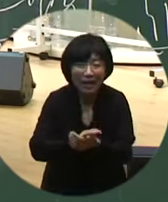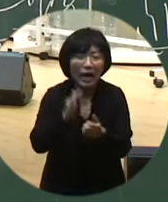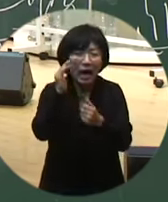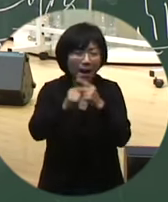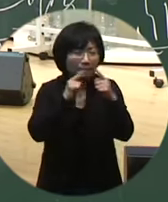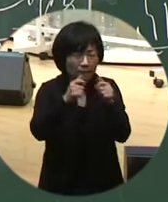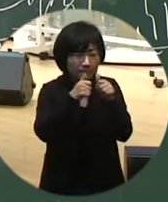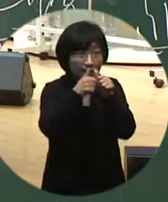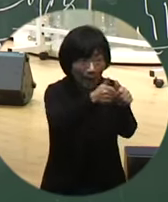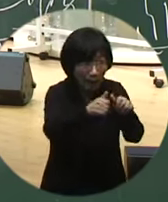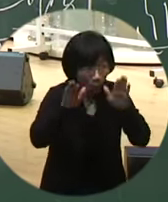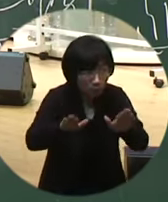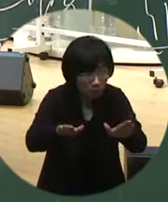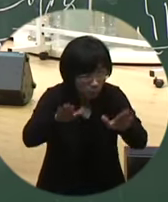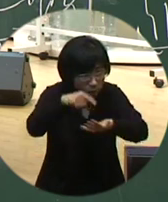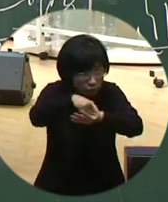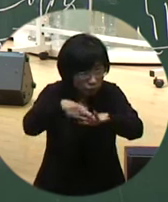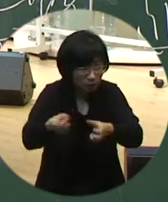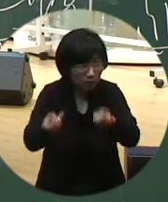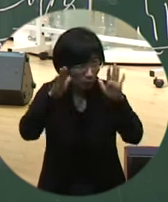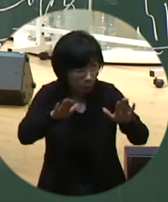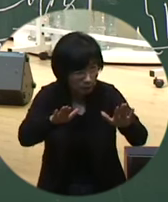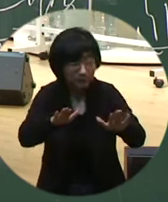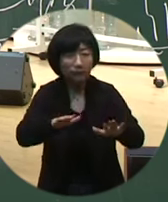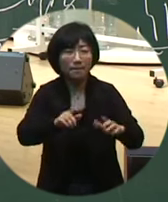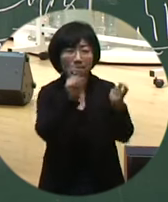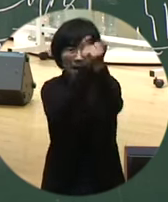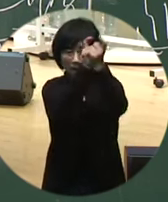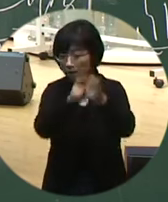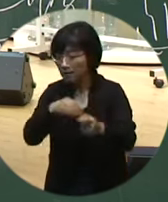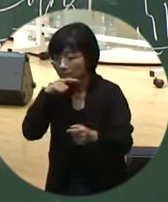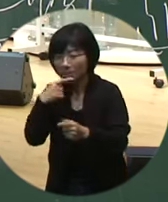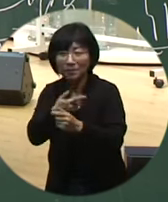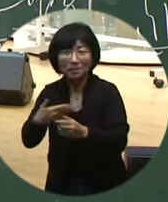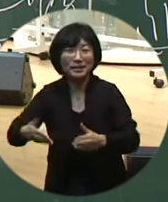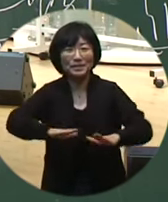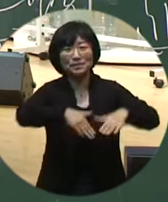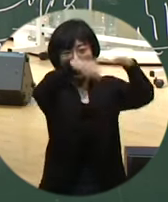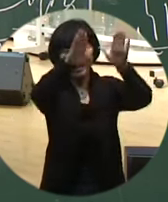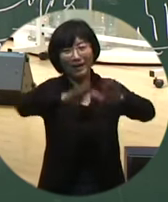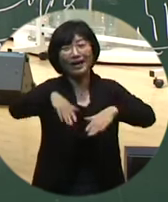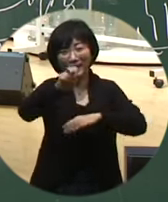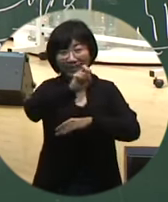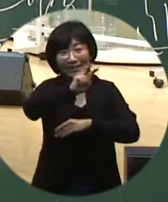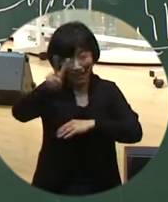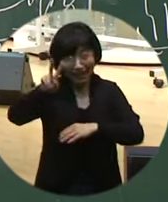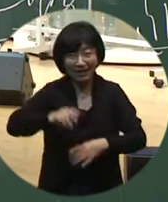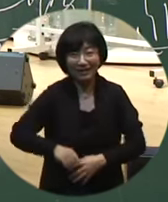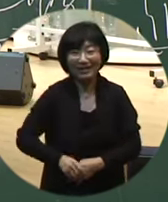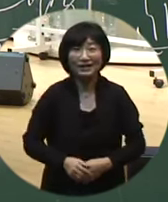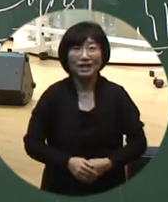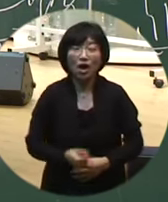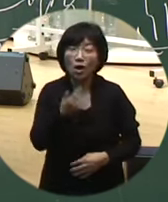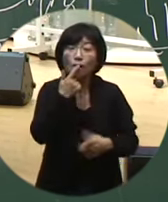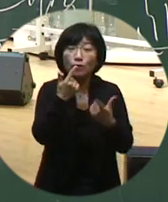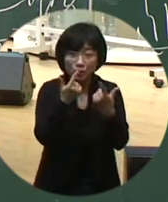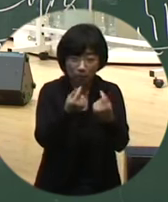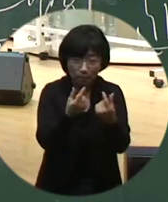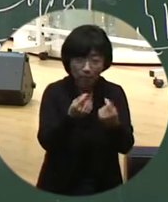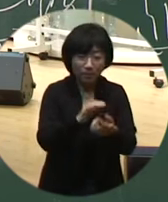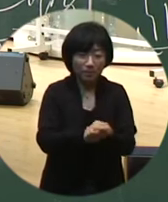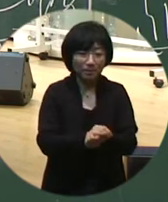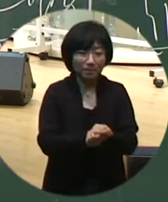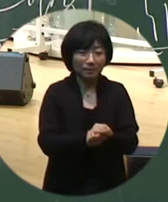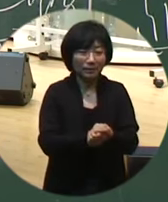그게요. Blood applied, but you need to follow after the word of God. 렘넌트를 돕고 있지요. You're helping the remnants. 말씀 따라서 돕는 것은